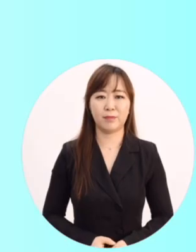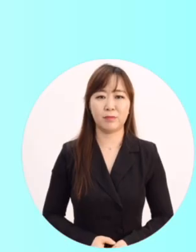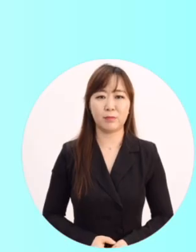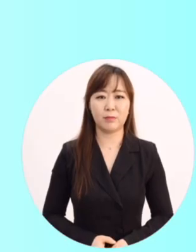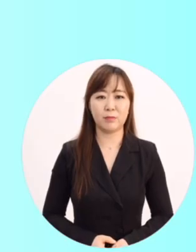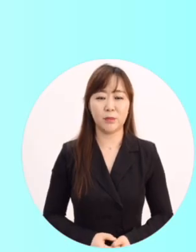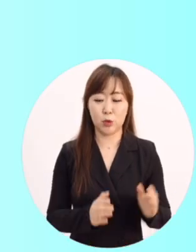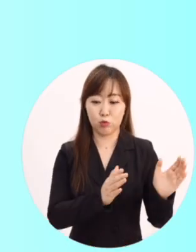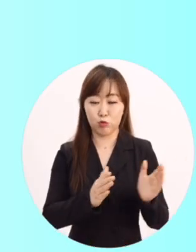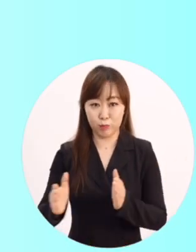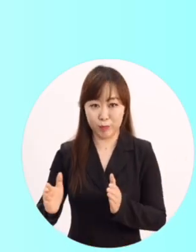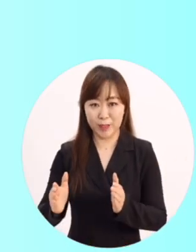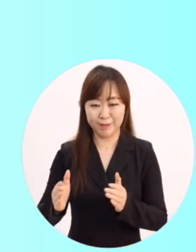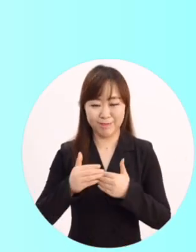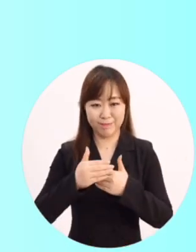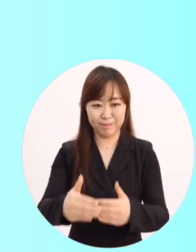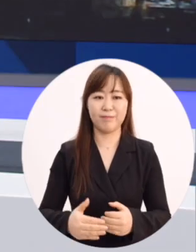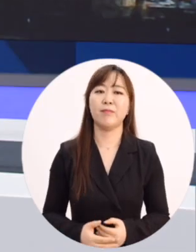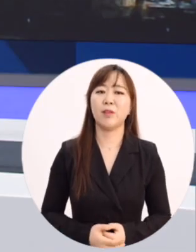준비 단계.